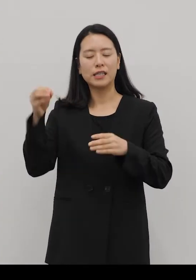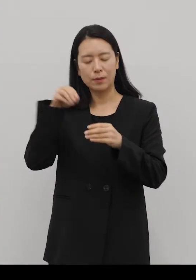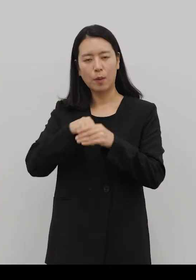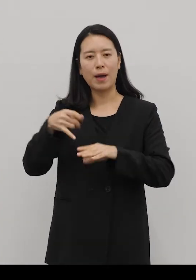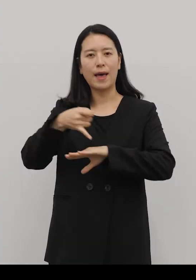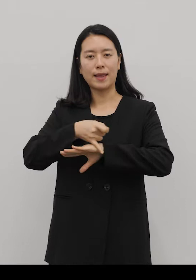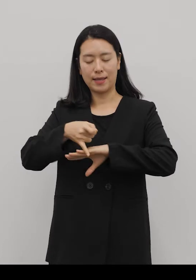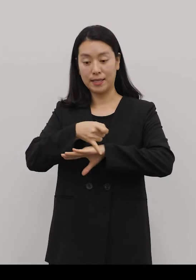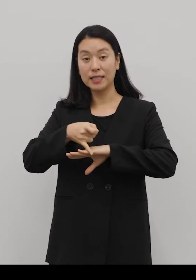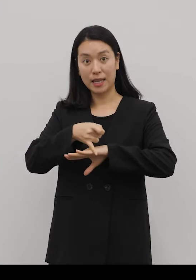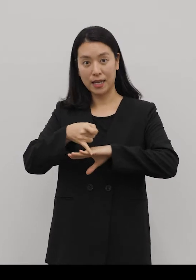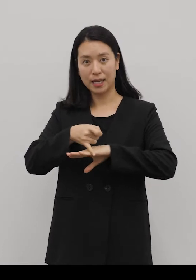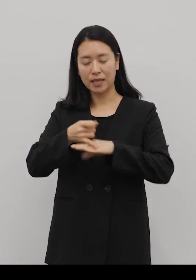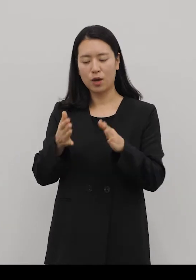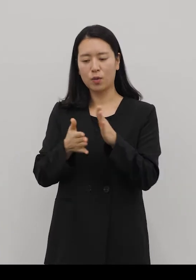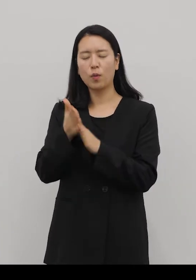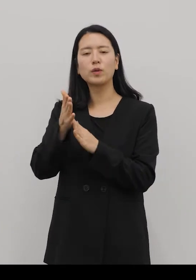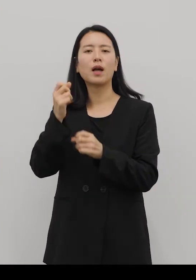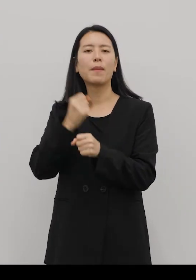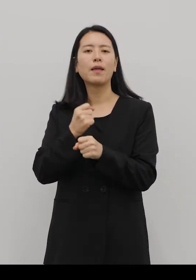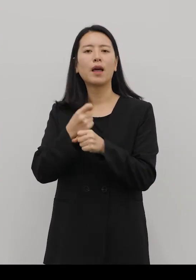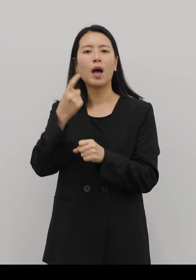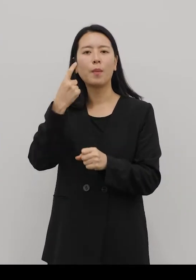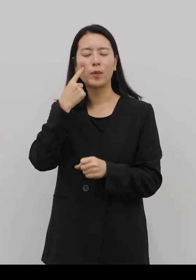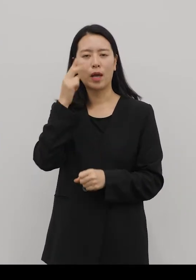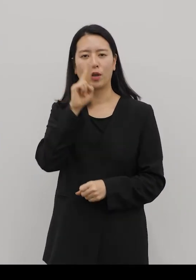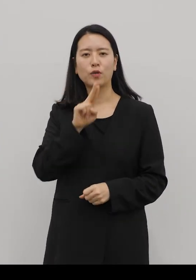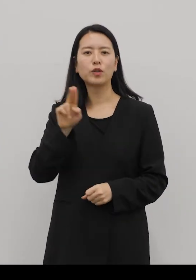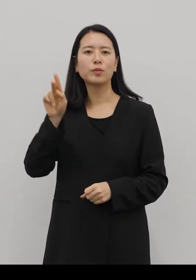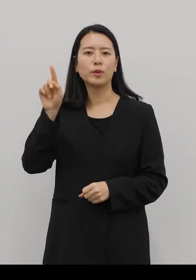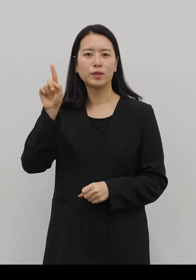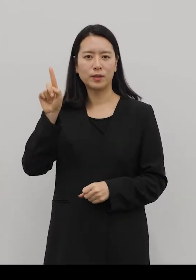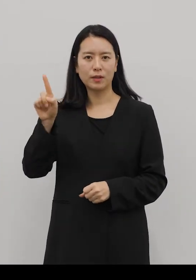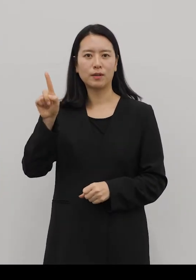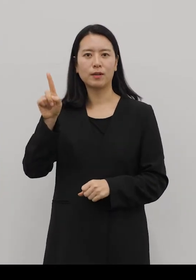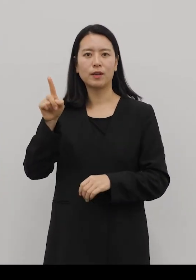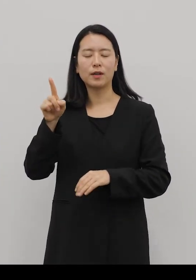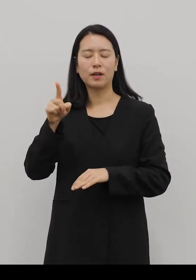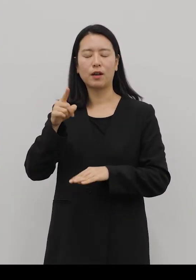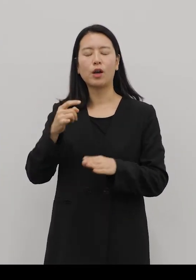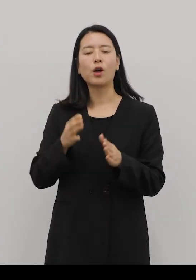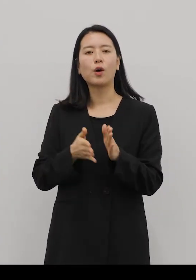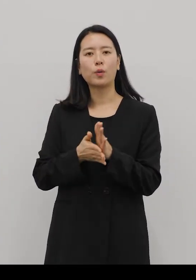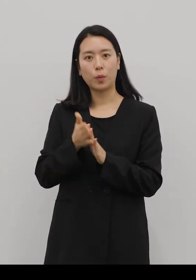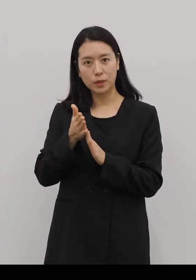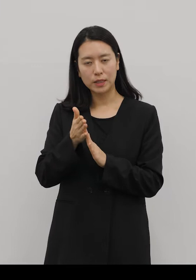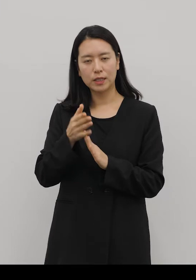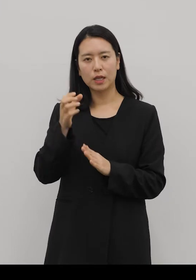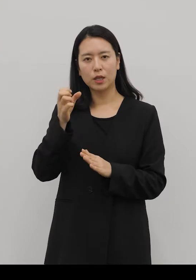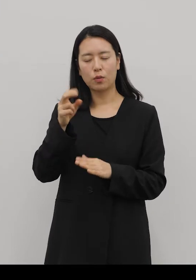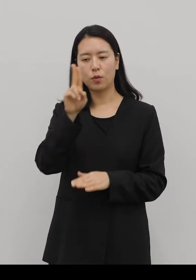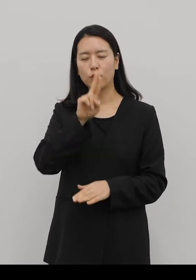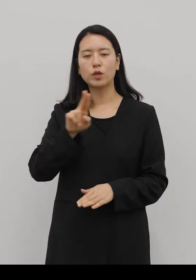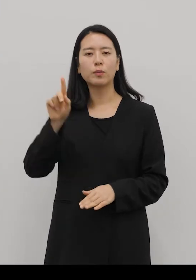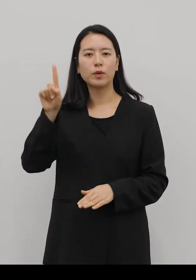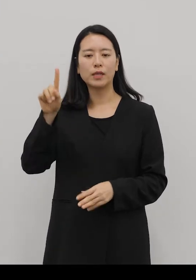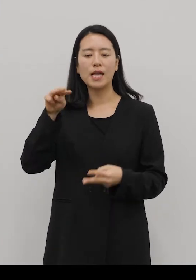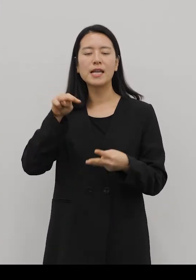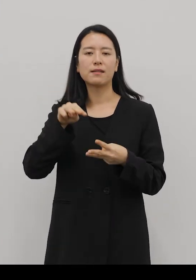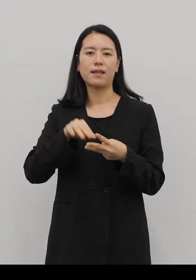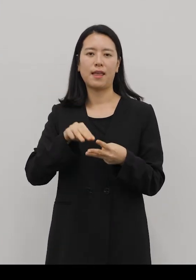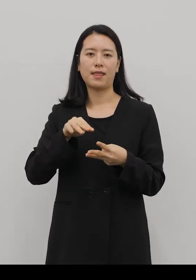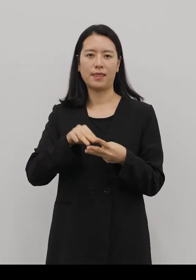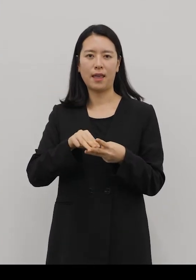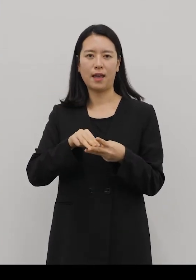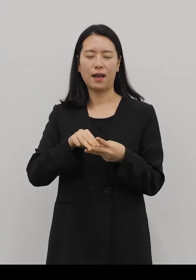디자인을 도시에 적용하자 하는 게 저는 유니버설 디자인 어떤 도시 또 유니버설